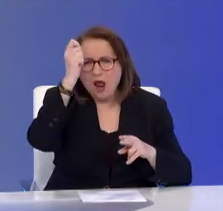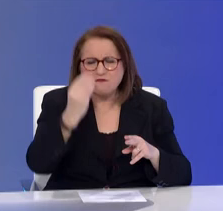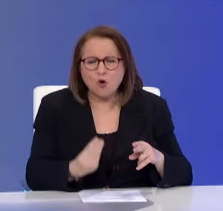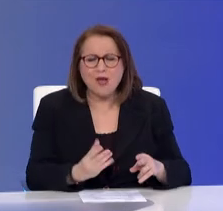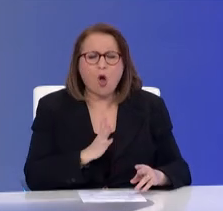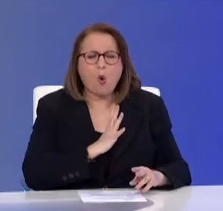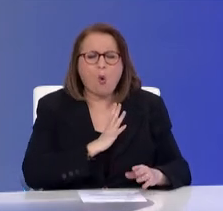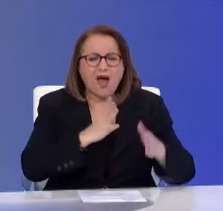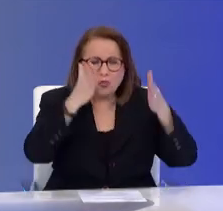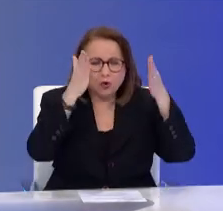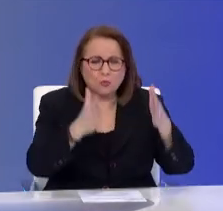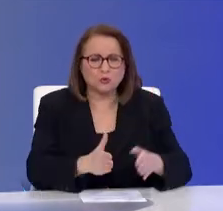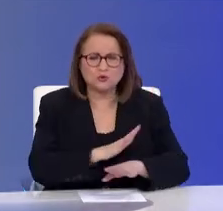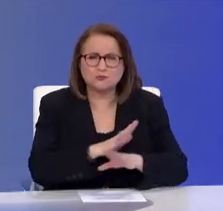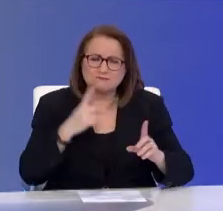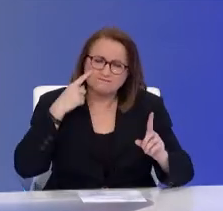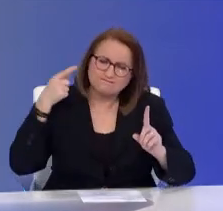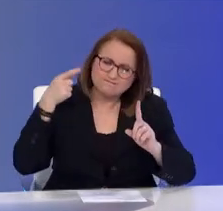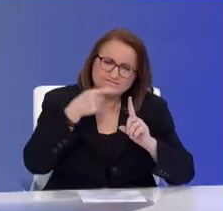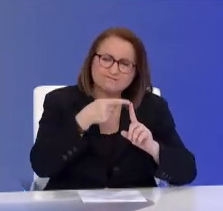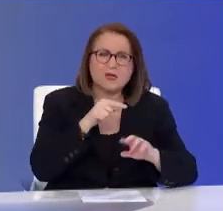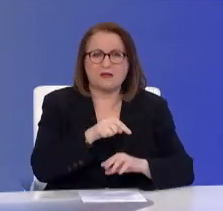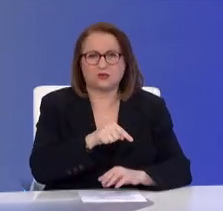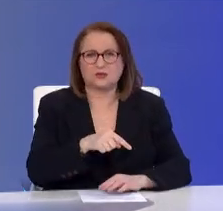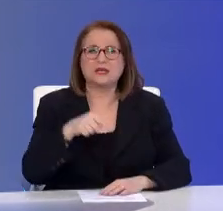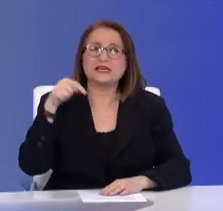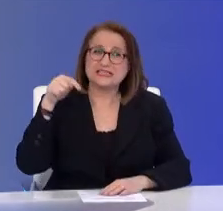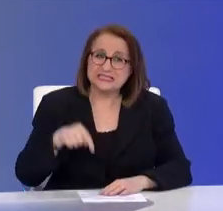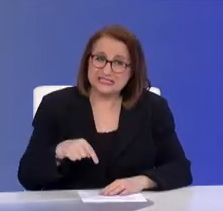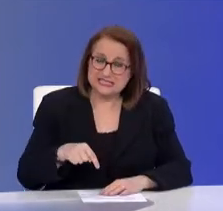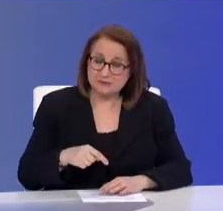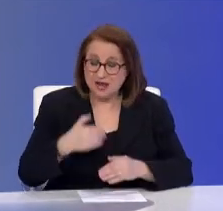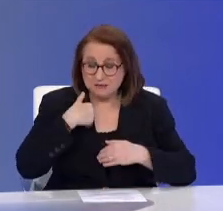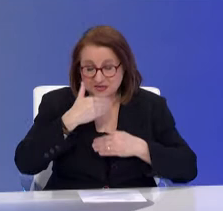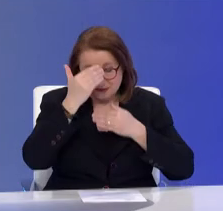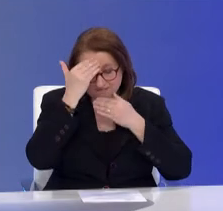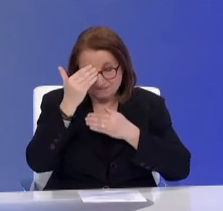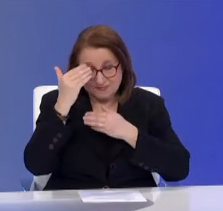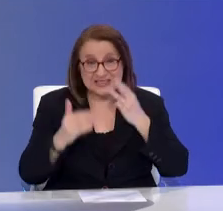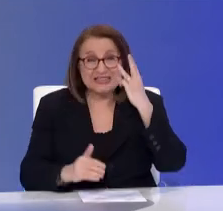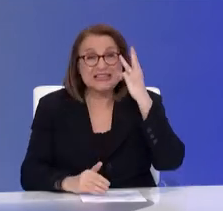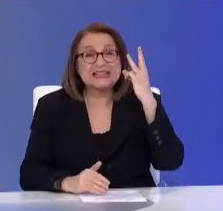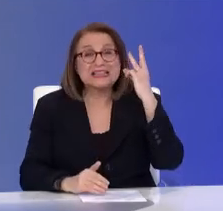κύριοι, σήμερα πραγματικά αποτείουμε φόρο τιμής σε τρεις